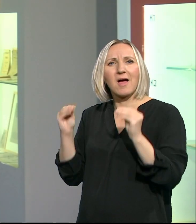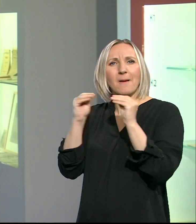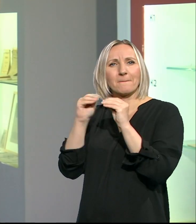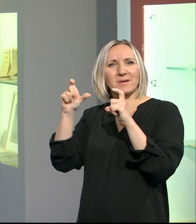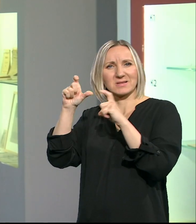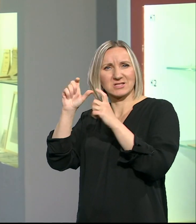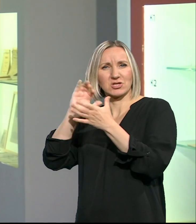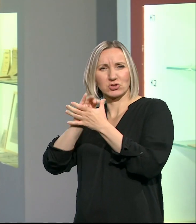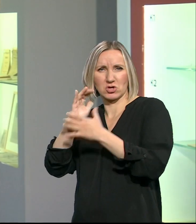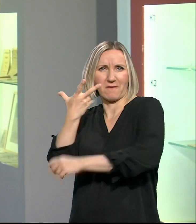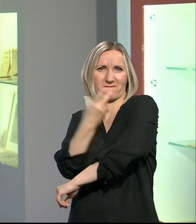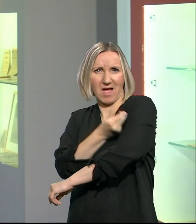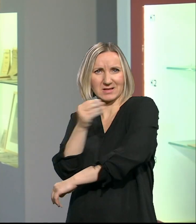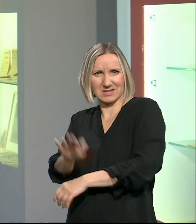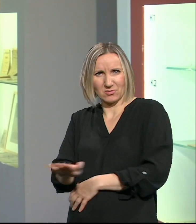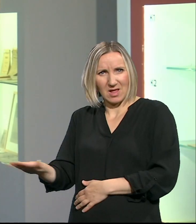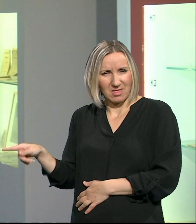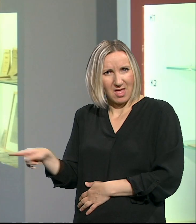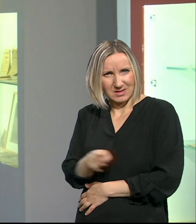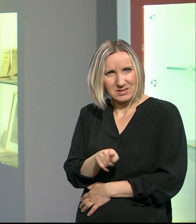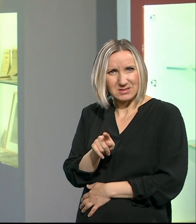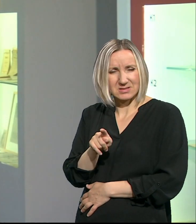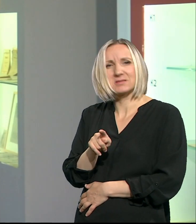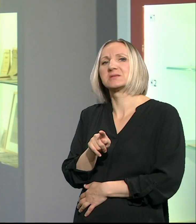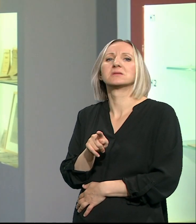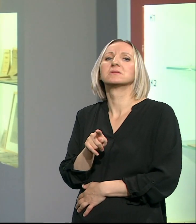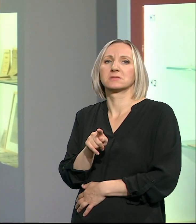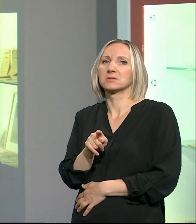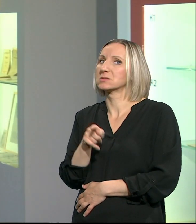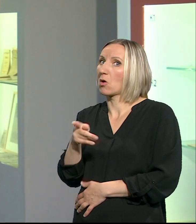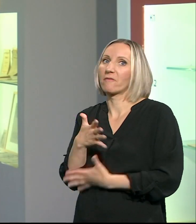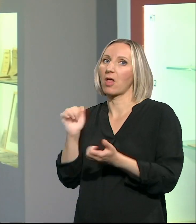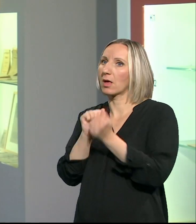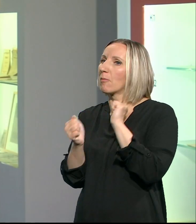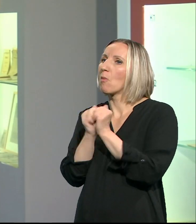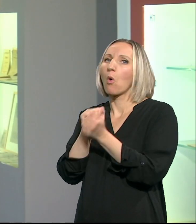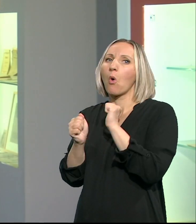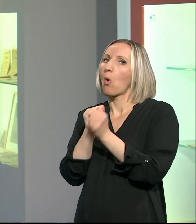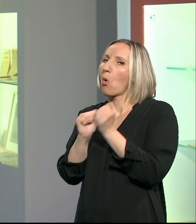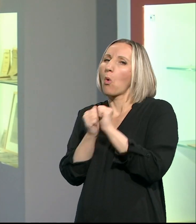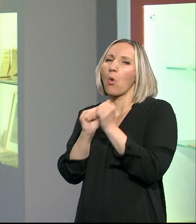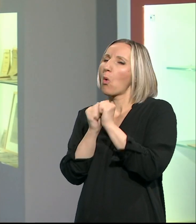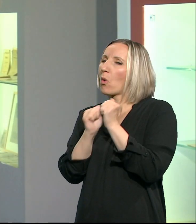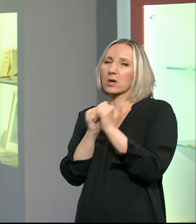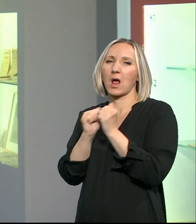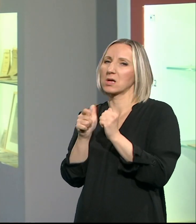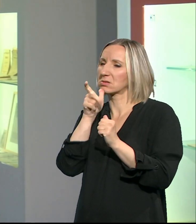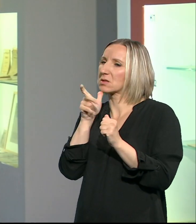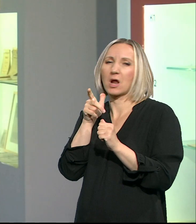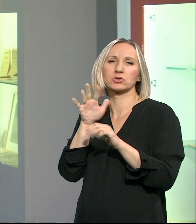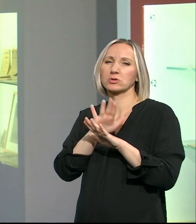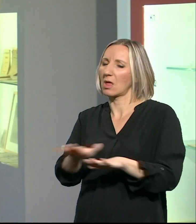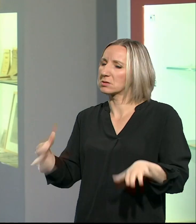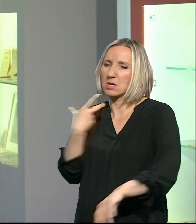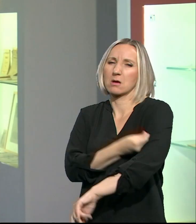napravili. I ona je i u inostranim krugovima prepoznata kao veliki borac za BCG vakcinaciju i ona je zaista bila u